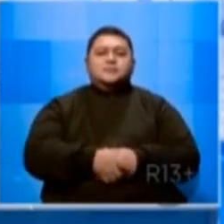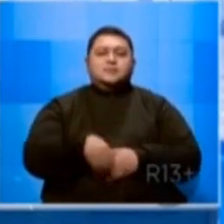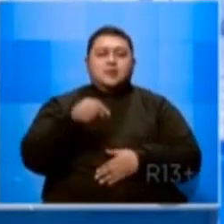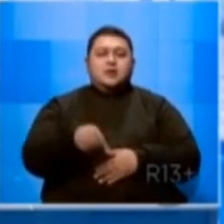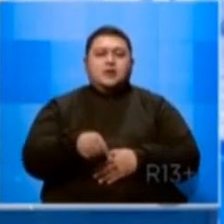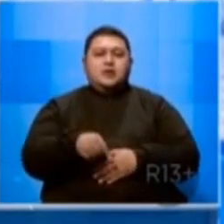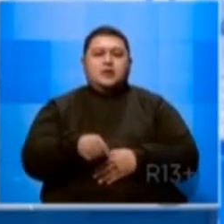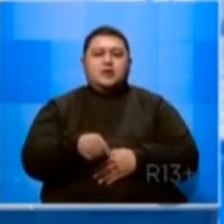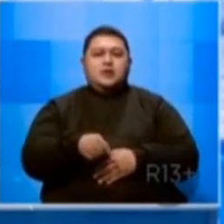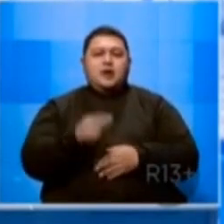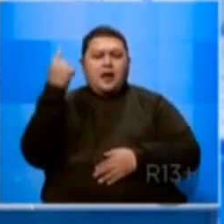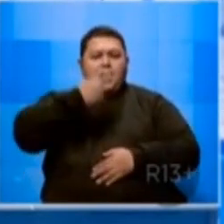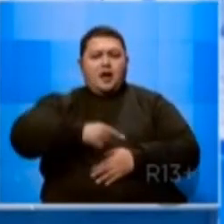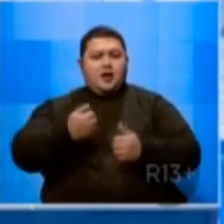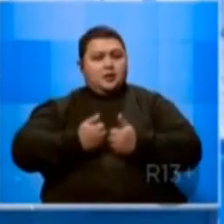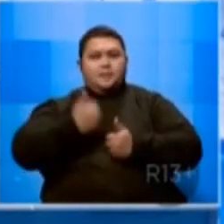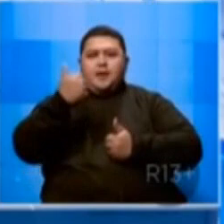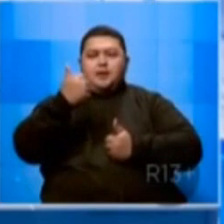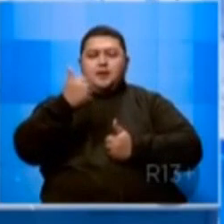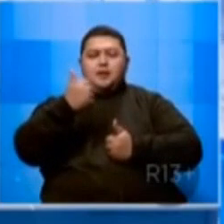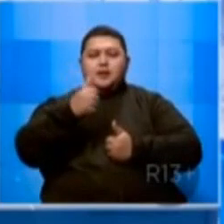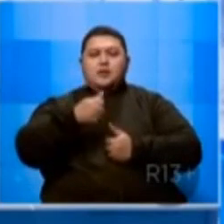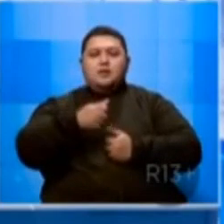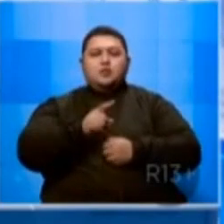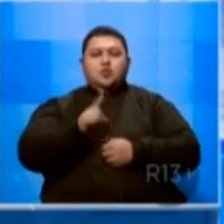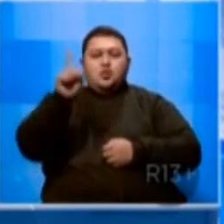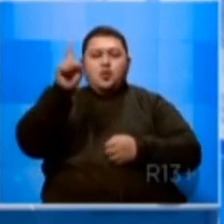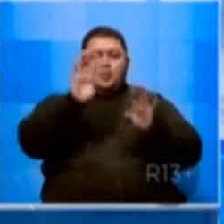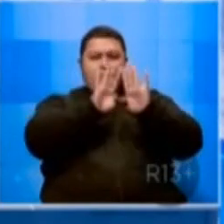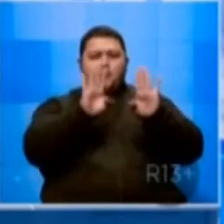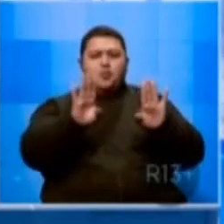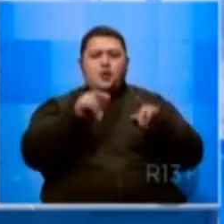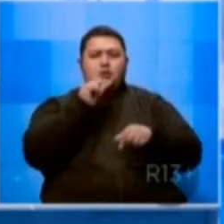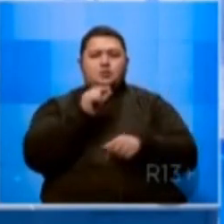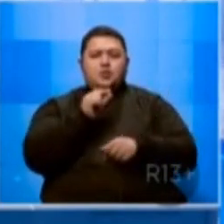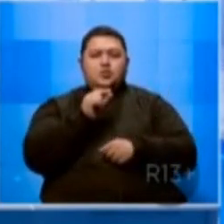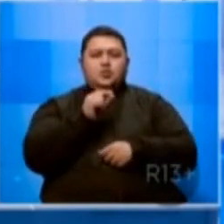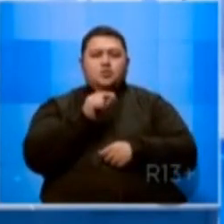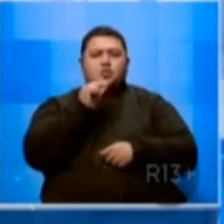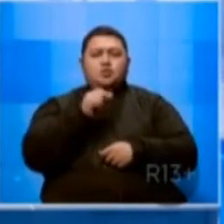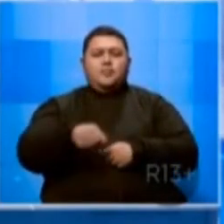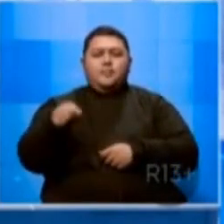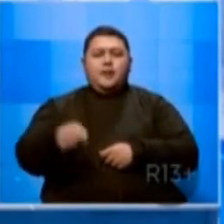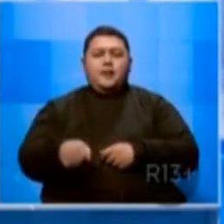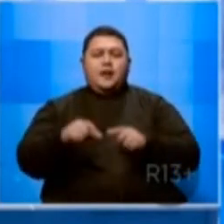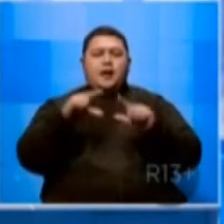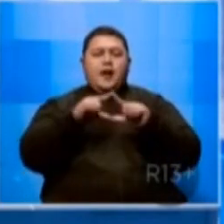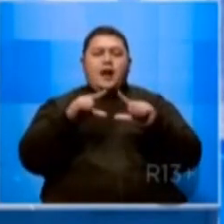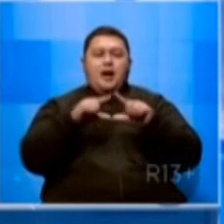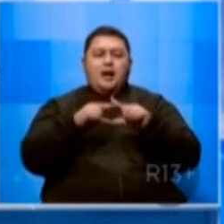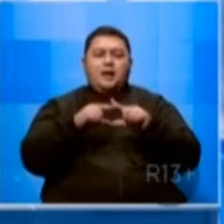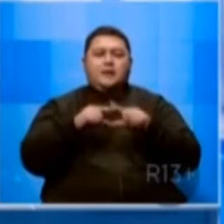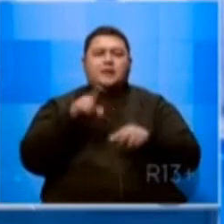hari yang terbaik Tuhan ternyata membuka hati majelis hakim Tuhan memakai alat majelis hakim untuk